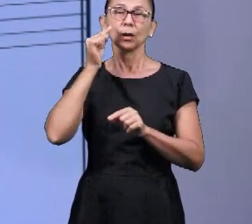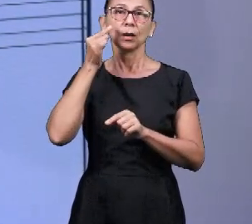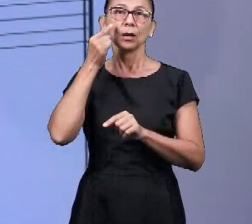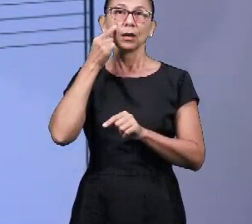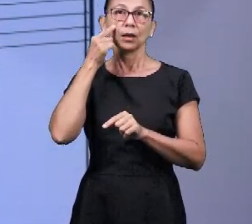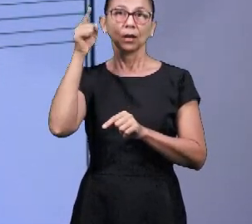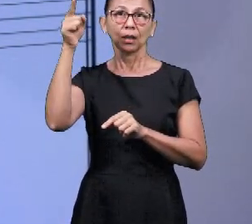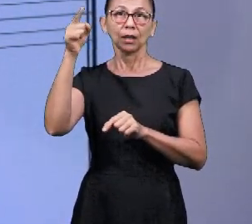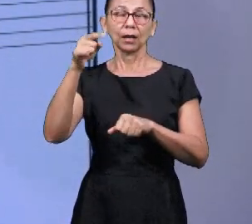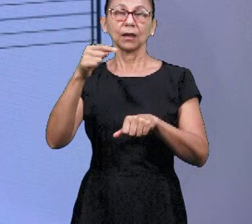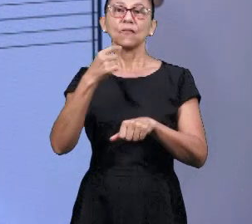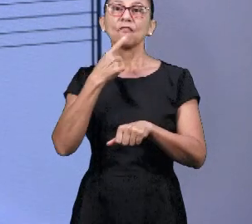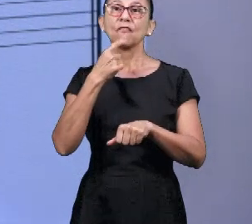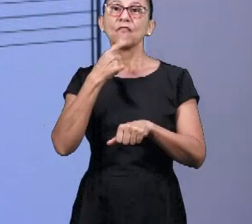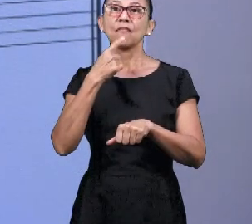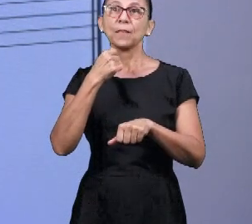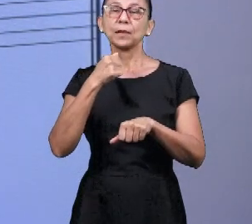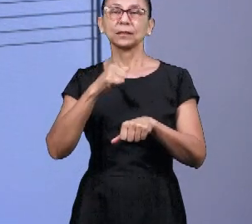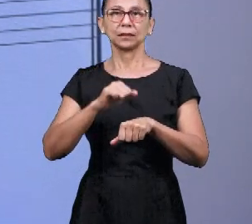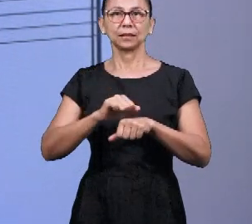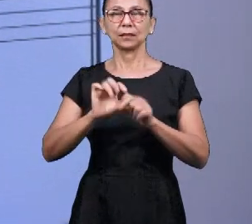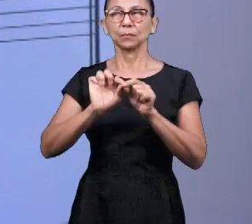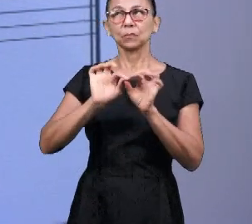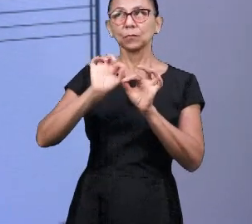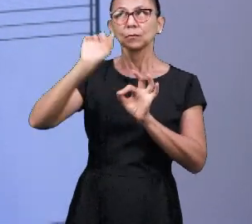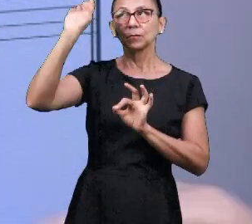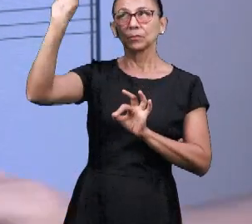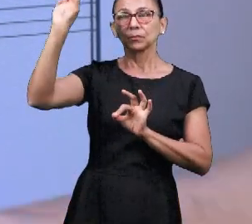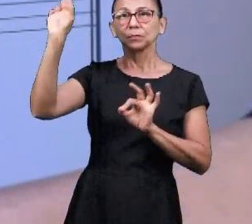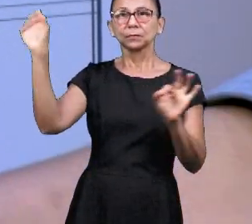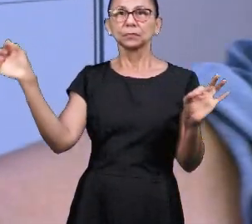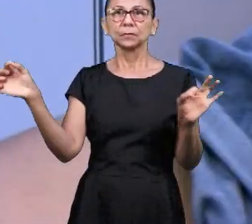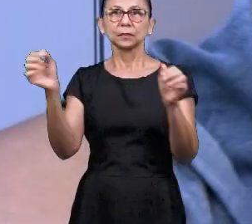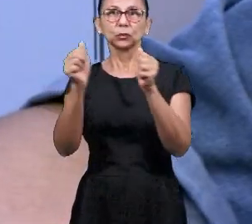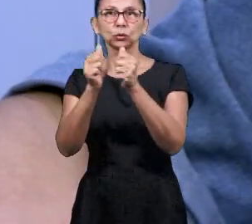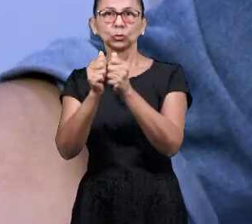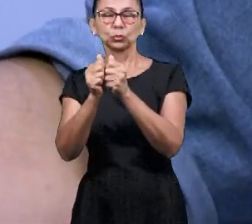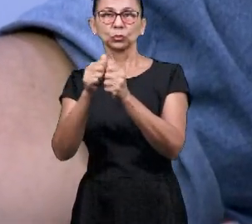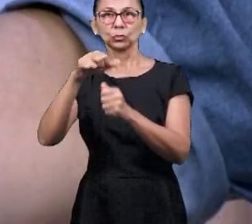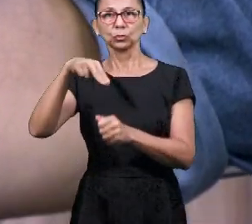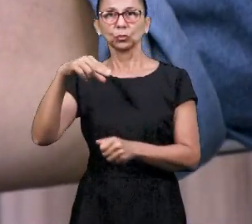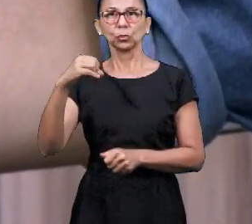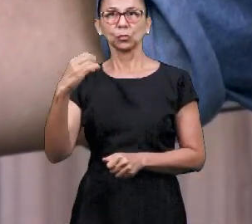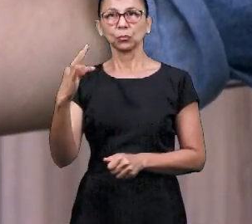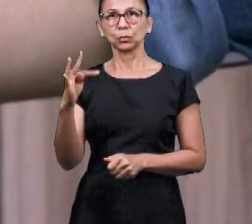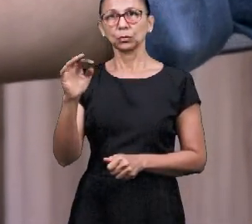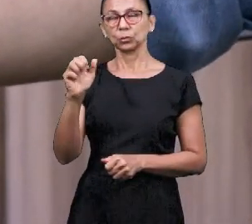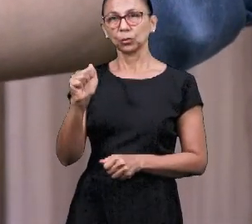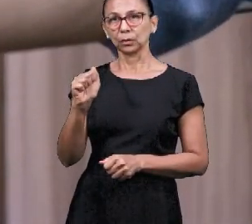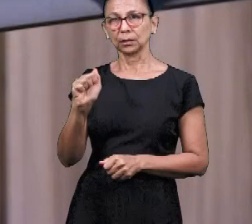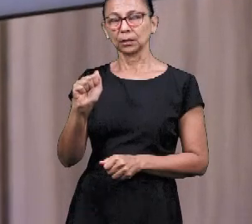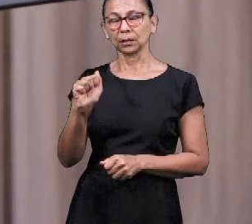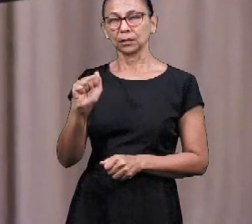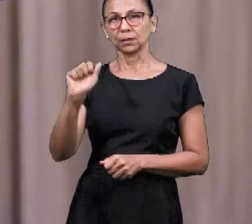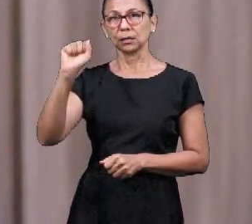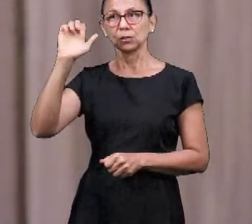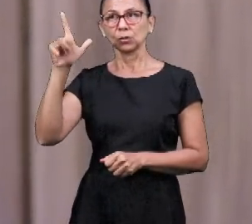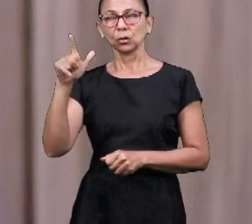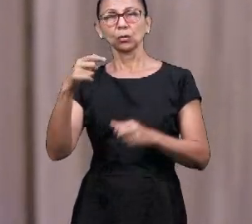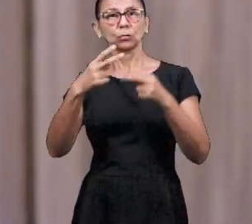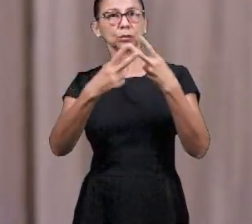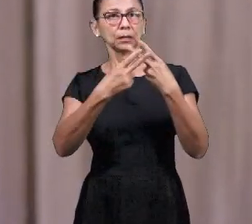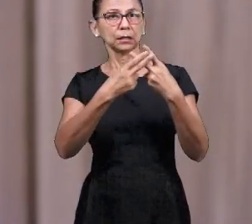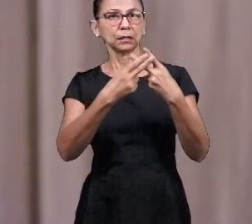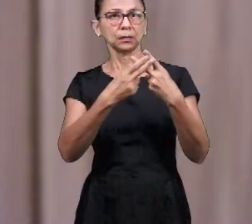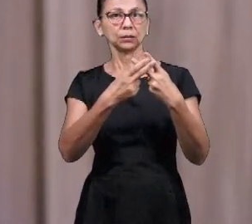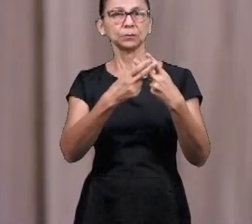faire ensemble avec la note Sol dièse. Et le dernier accord, La majeur, ensemble avec la